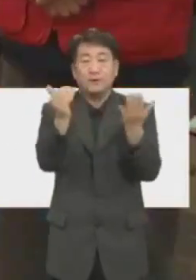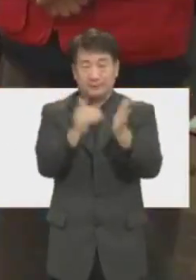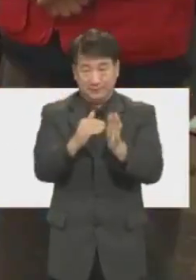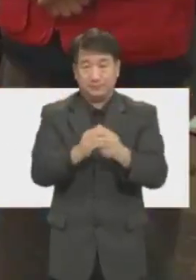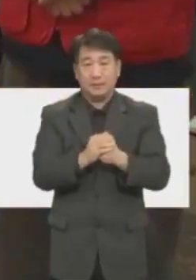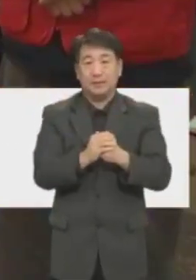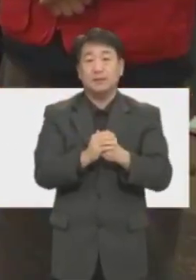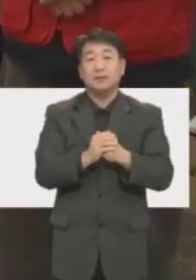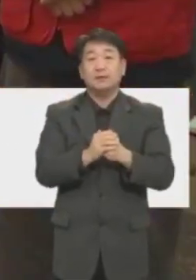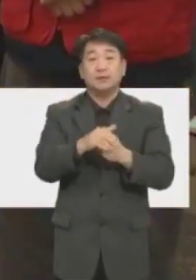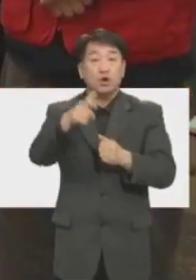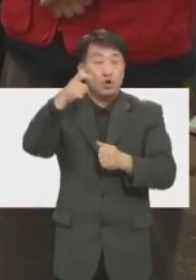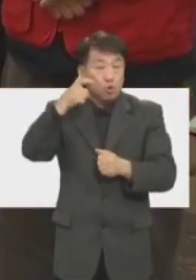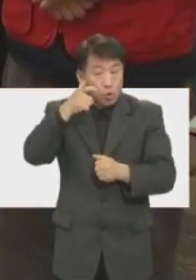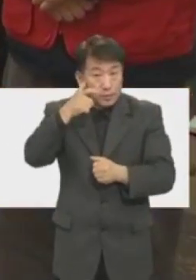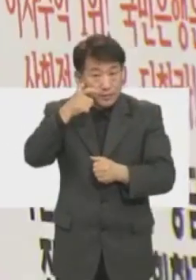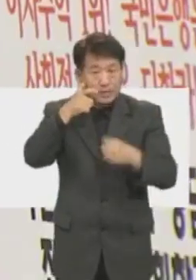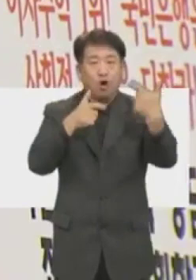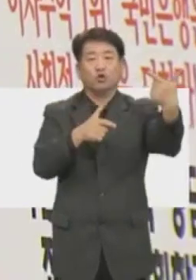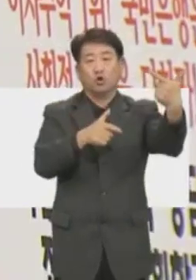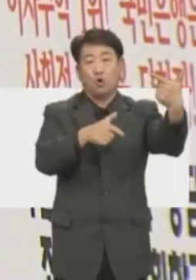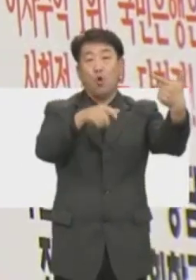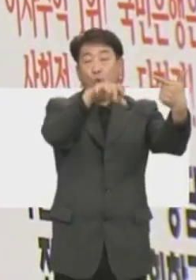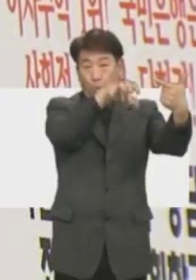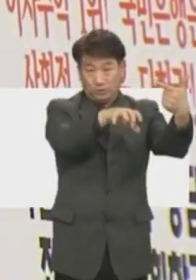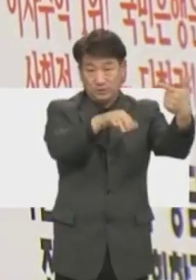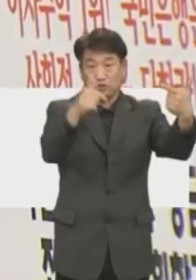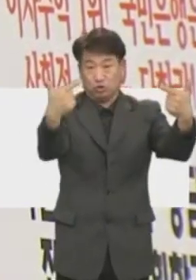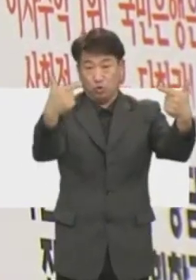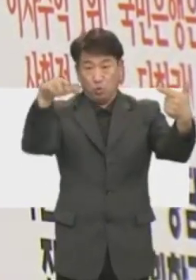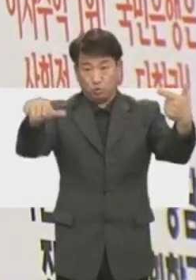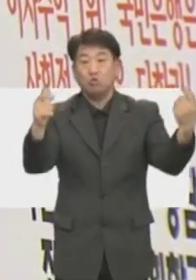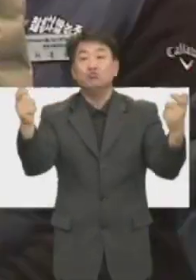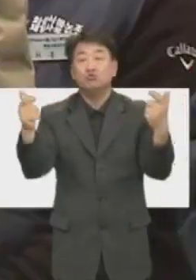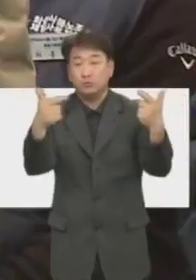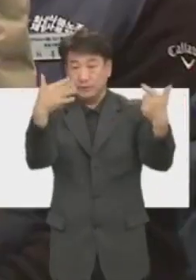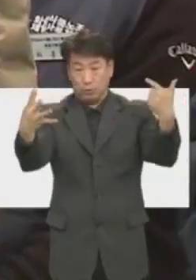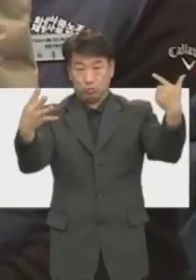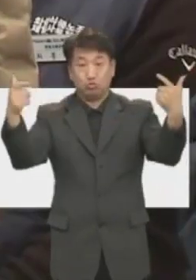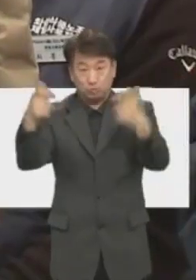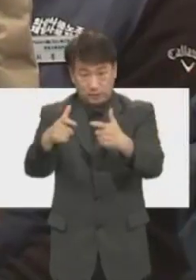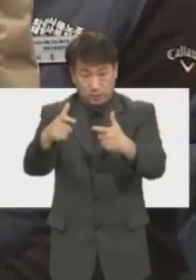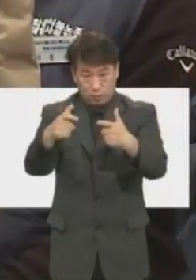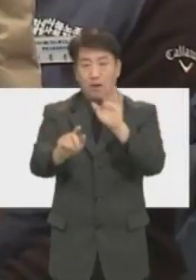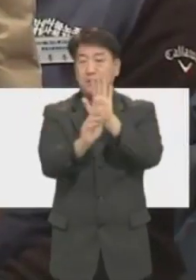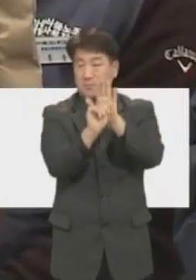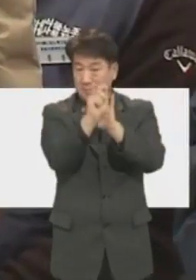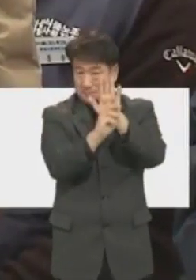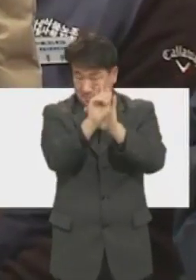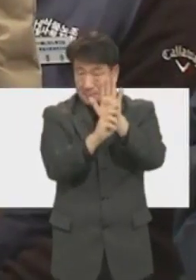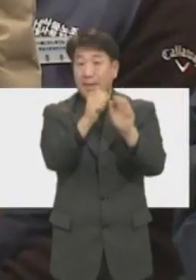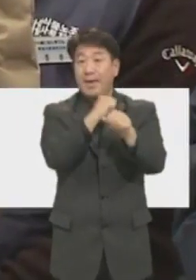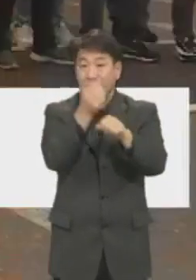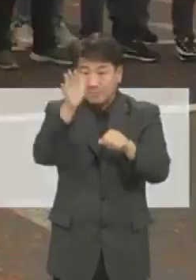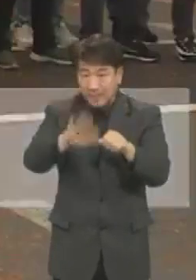10월 콜센터 용역회사 6곳을 4곳으로 줄이겠다며 입찰 공고를 냈고 대전 지역 콜센터